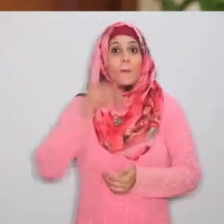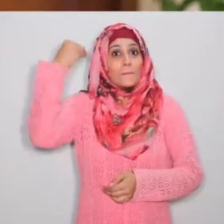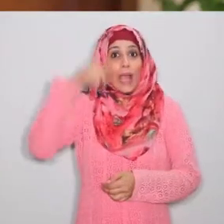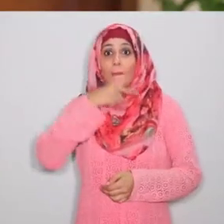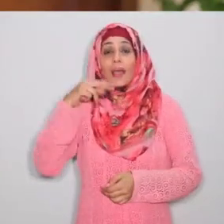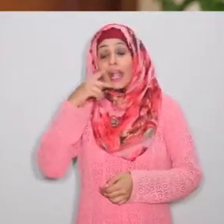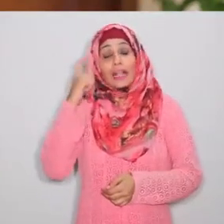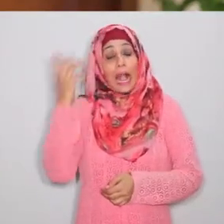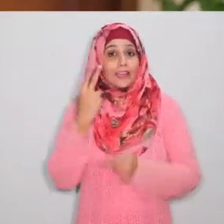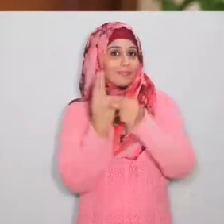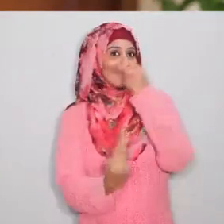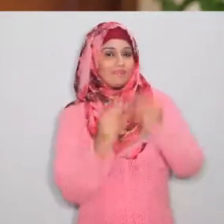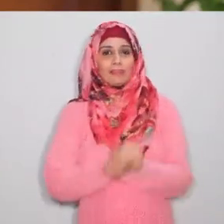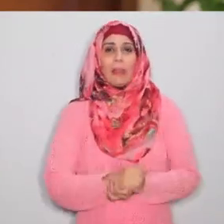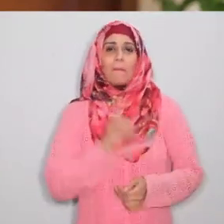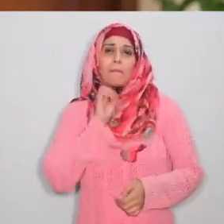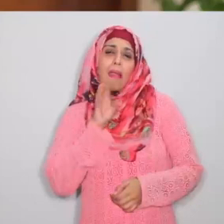यूं।